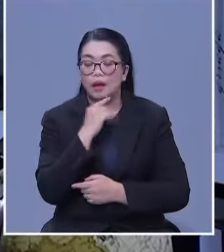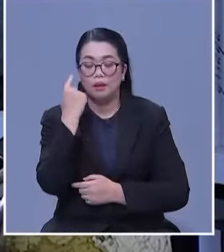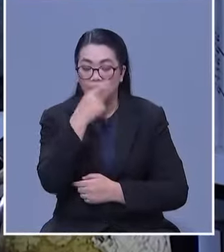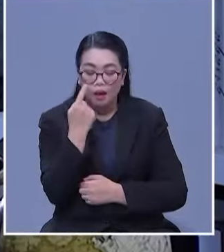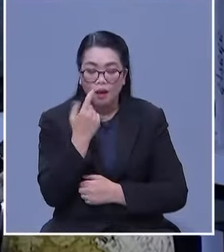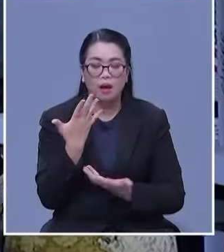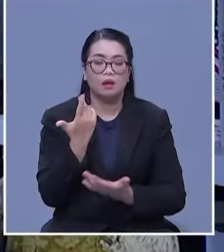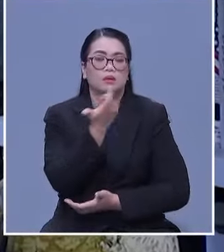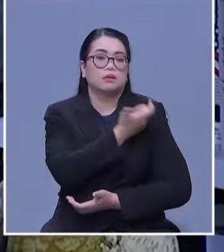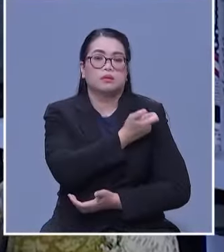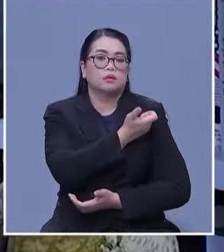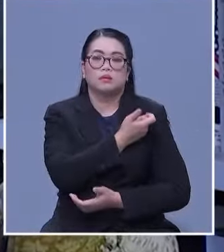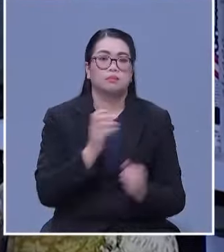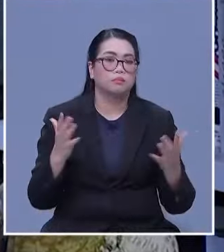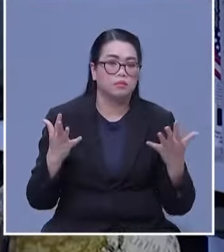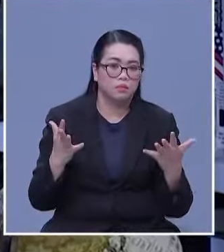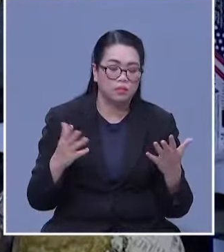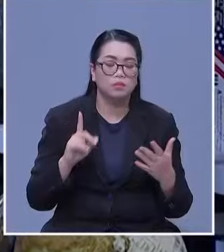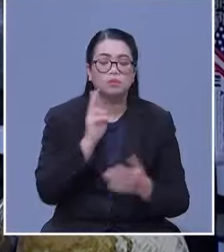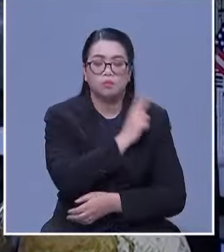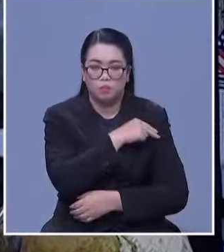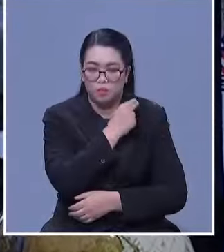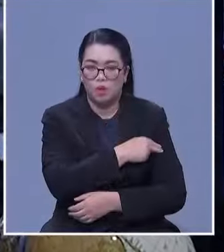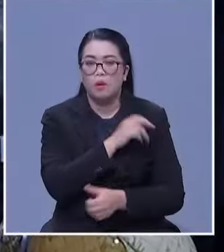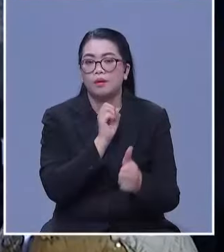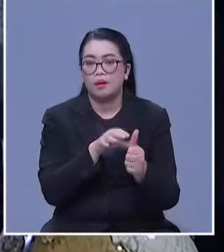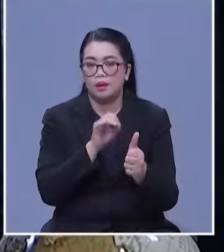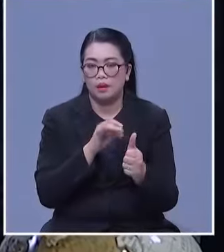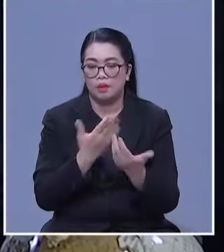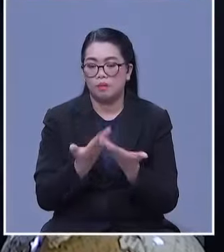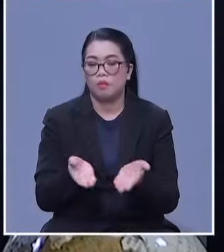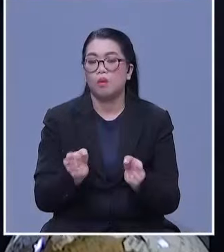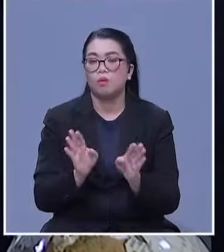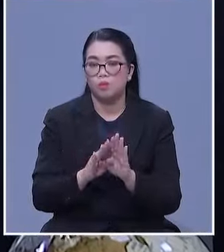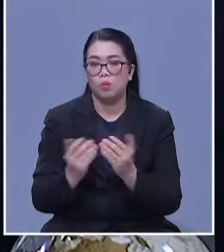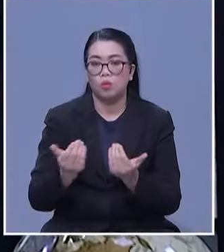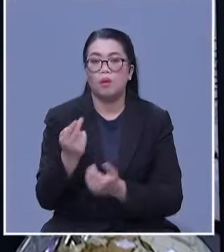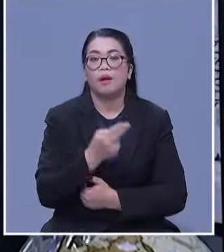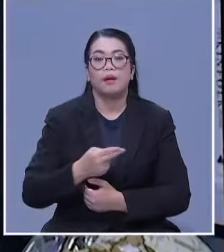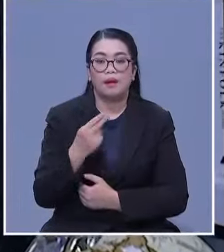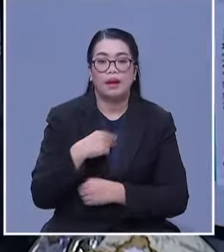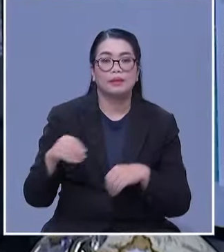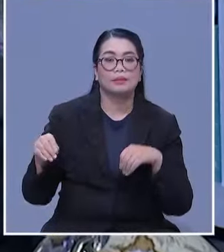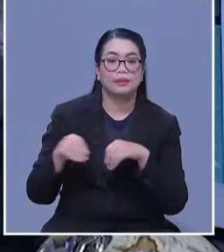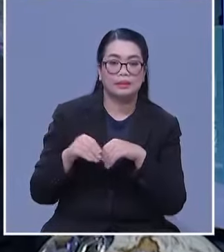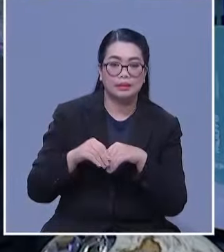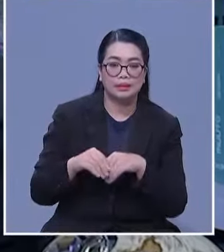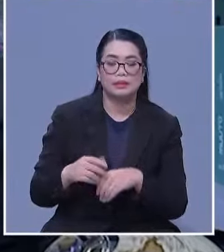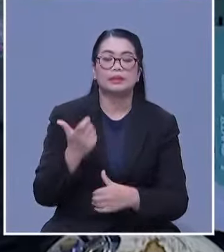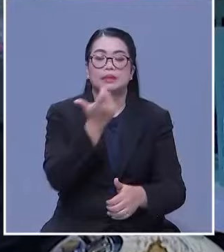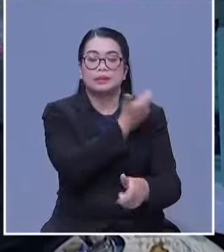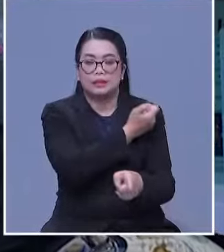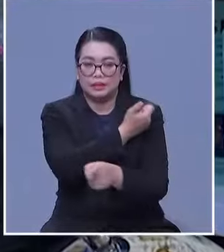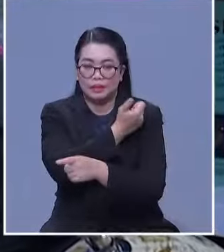านใดไม่ได้ฉีดวัคซีนไข้หวัดใหญ่คุณหมอแนะนำว่าให้คนในครอบครัวลูกหลานบุคคลที่ใกล้ชิดฉีดวัคซีนไว้